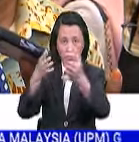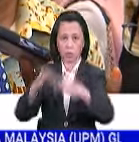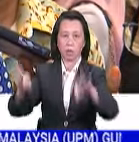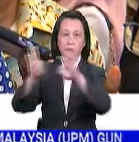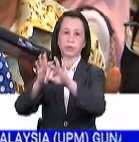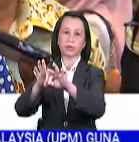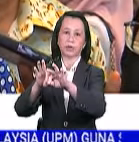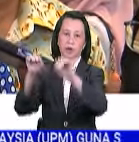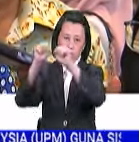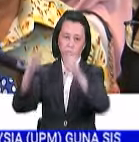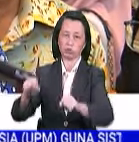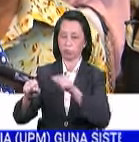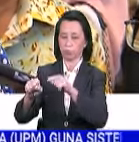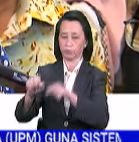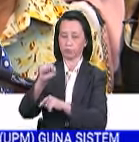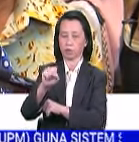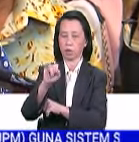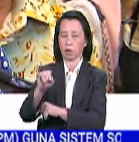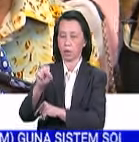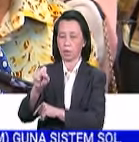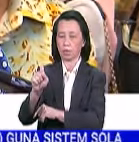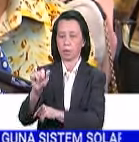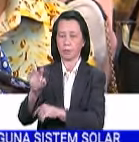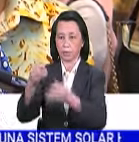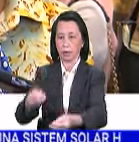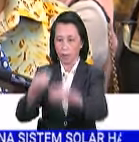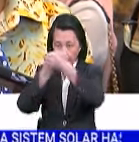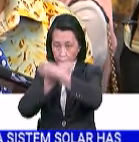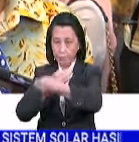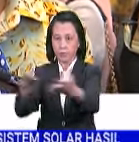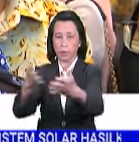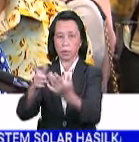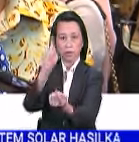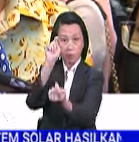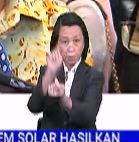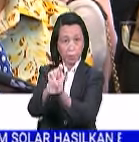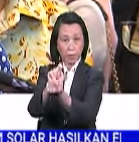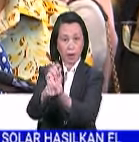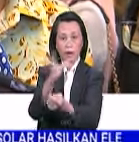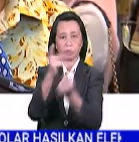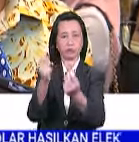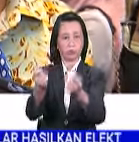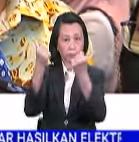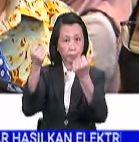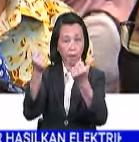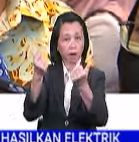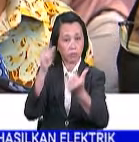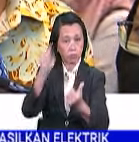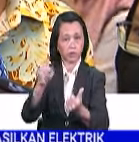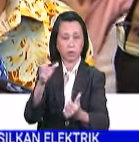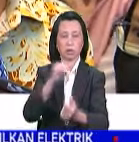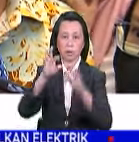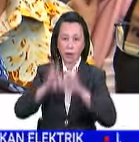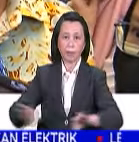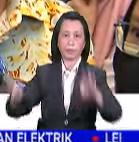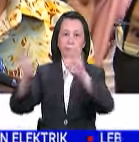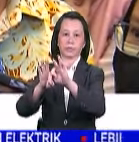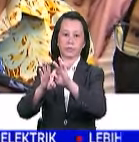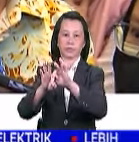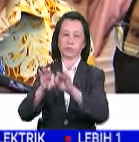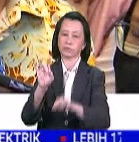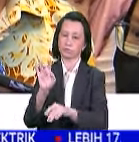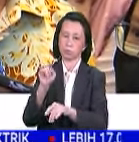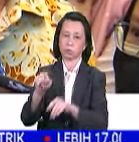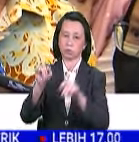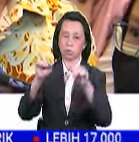sekali. Sumber maklumat yang kita nak sampaikan tu, so, maklumat mesti tepat, cepat, ya. Dan yang penting sekali, dia